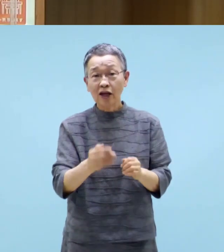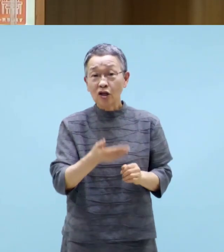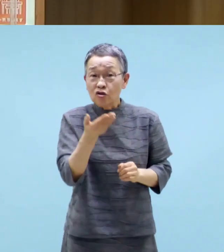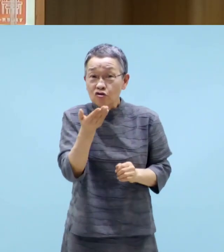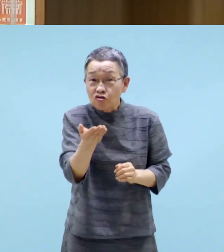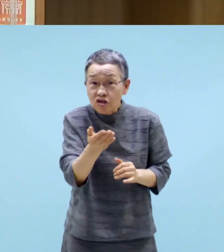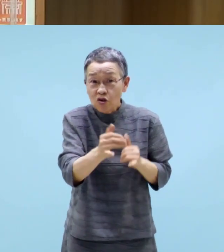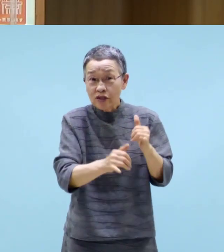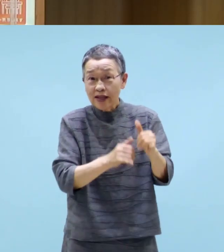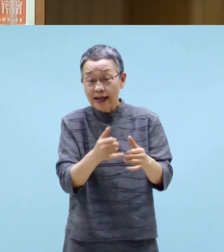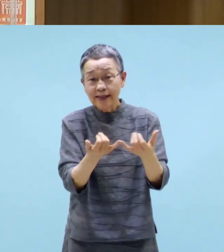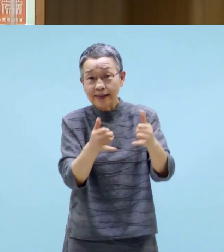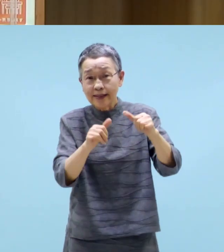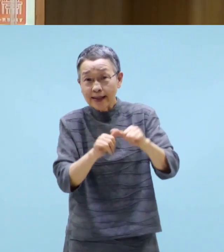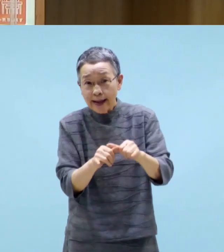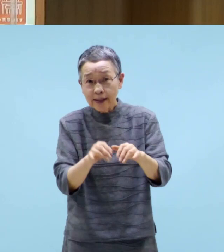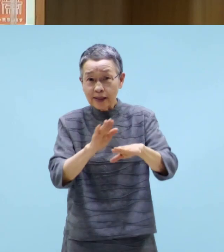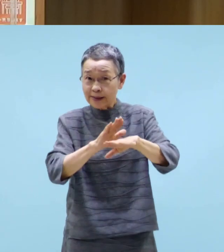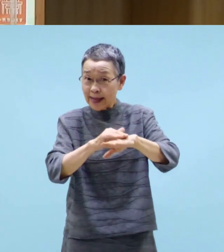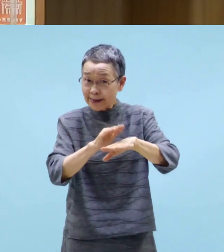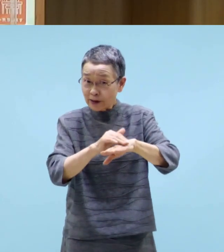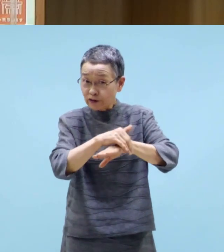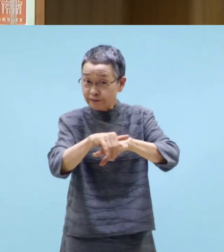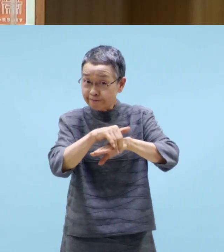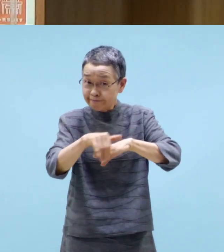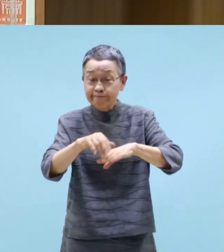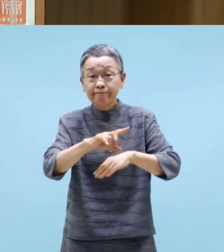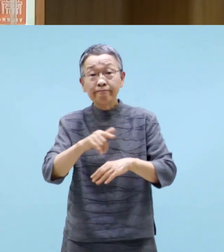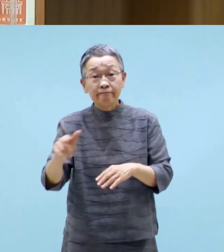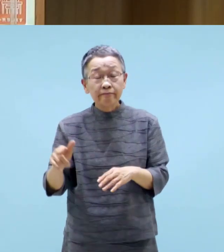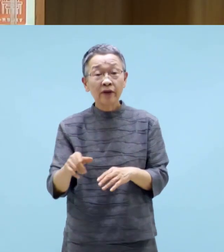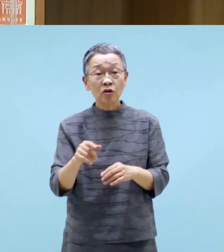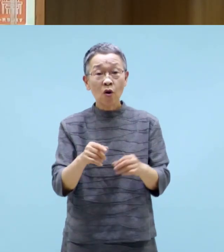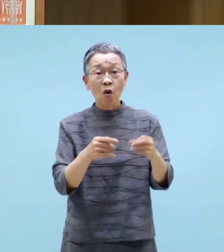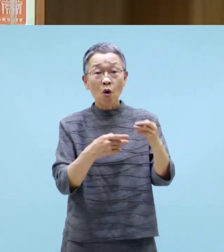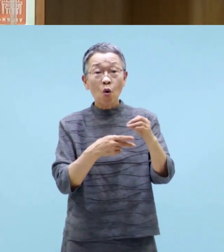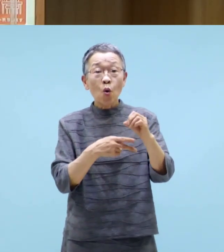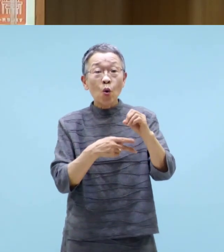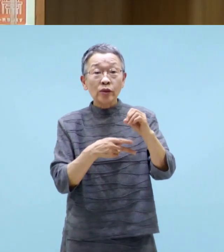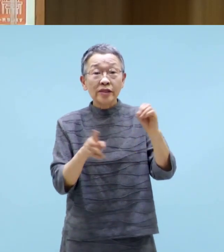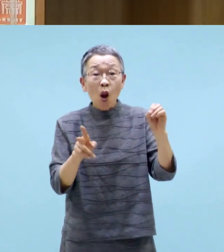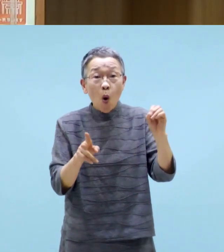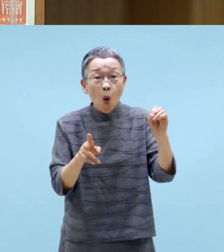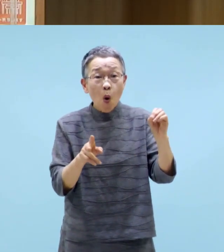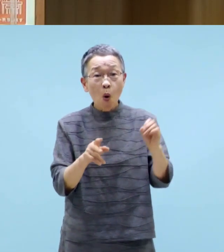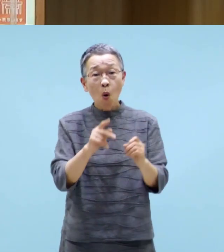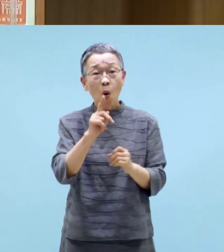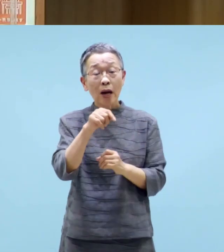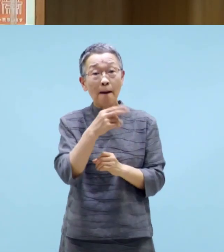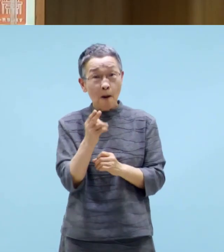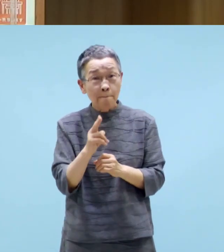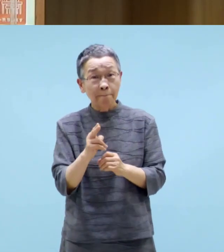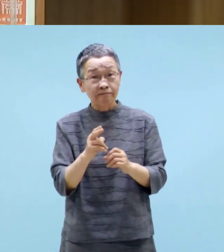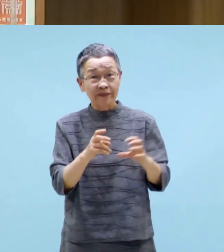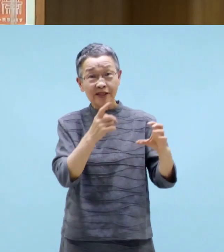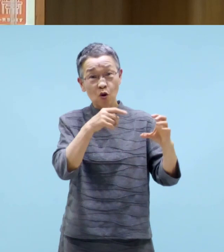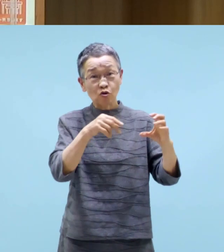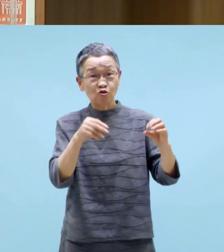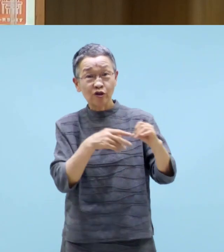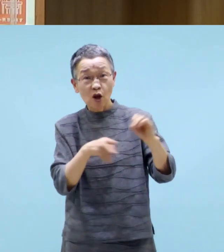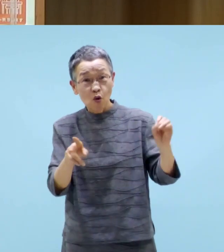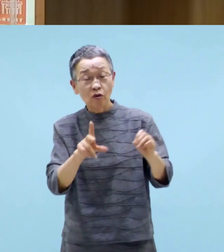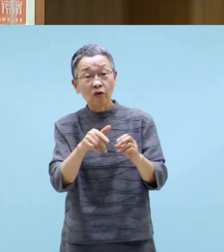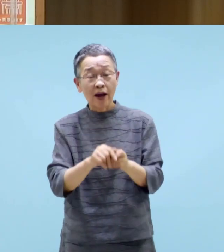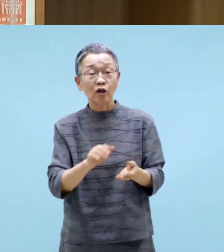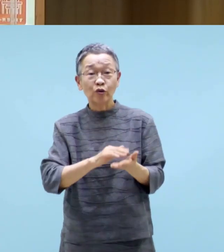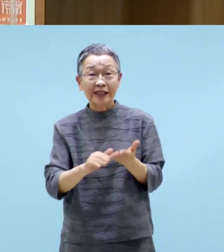次世代社会戦略化、またこのゼロカーボンにおいて言えばですね、関西の中にグリーン戦略担当局